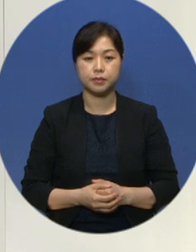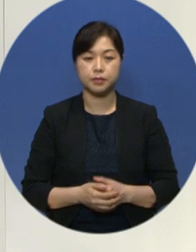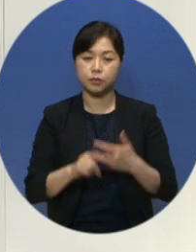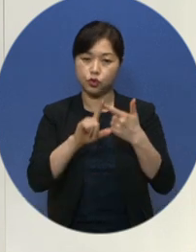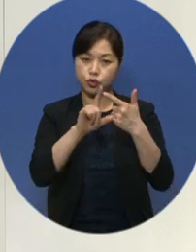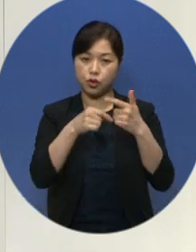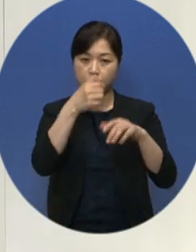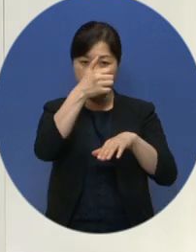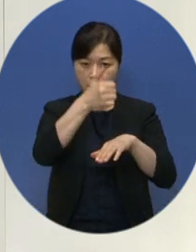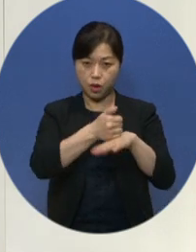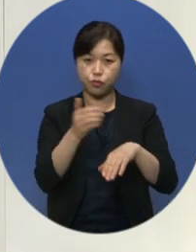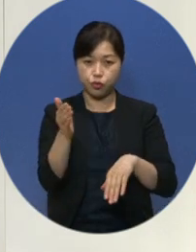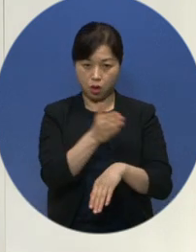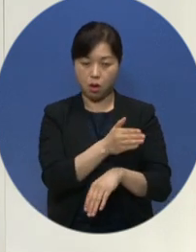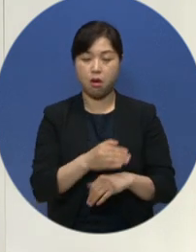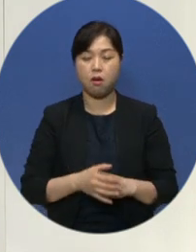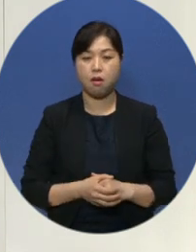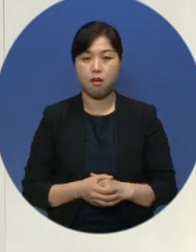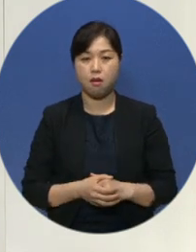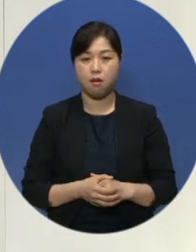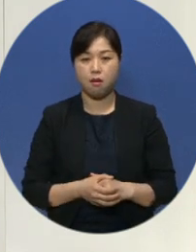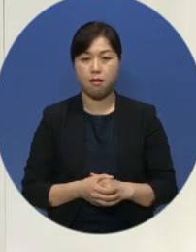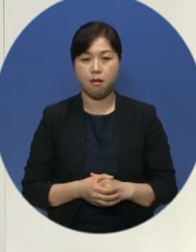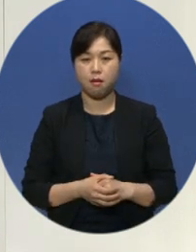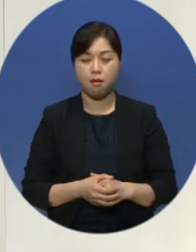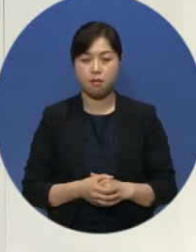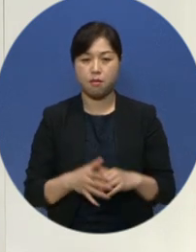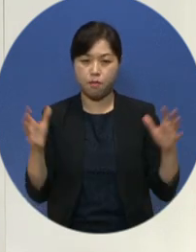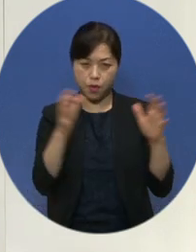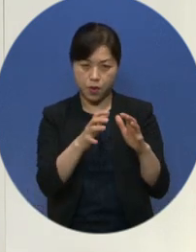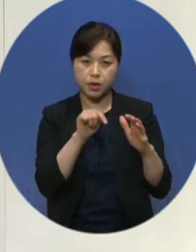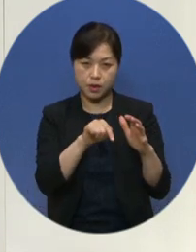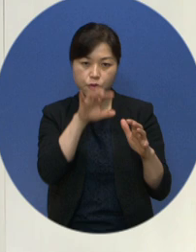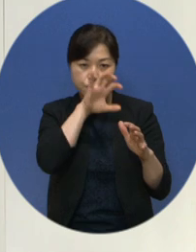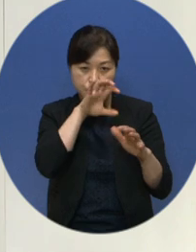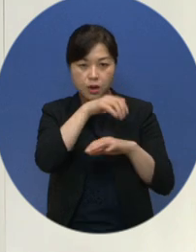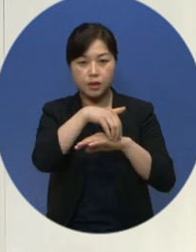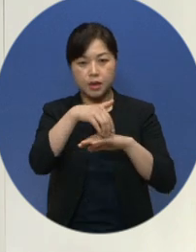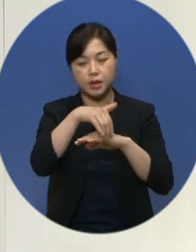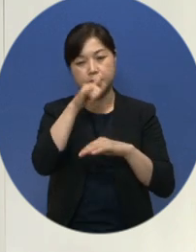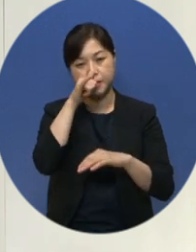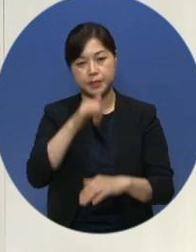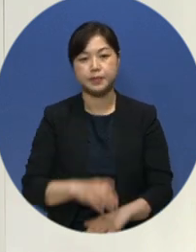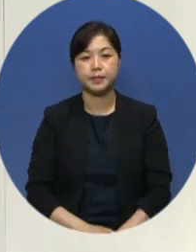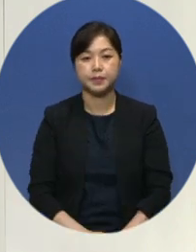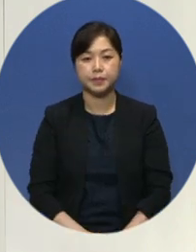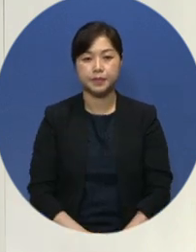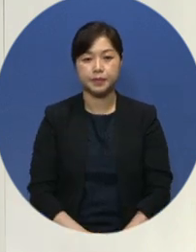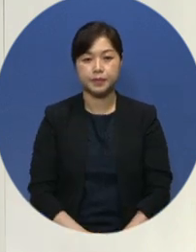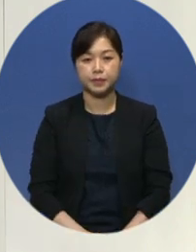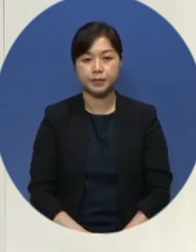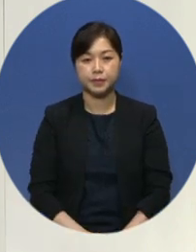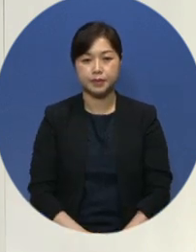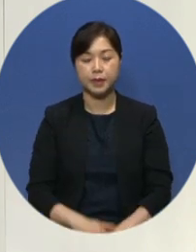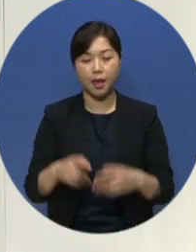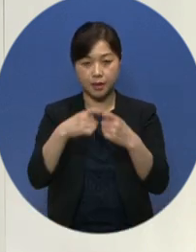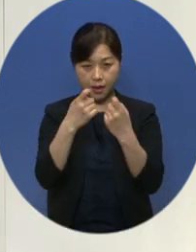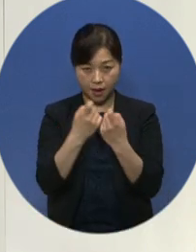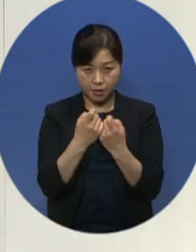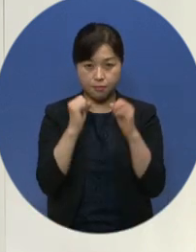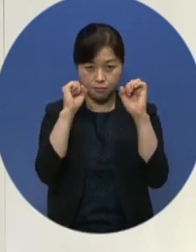말부터는 제 그 합숙훈련을 하려는 계획을 세우고 있습니다 그래서 개인